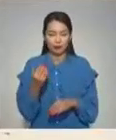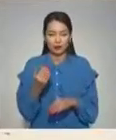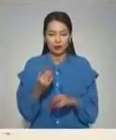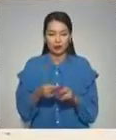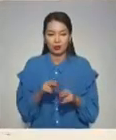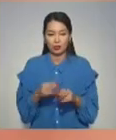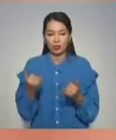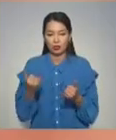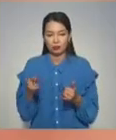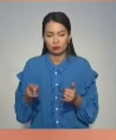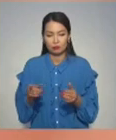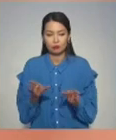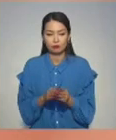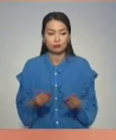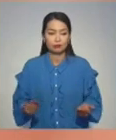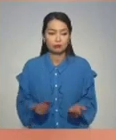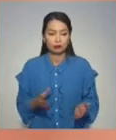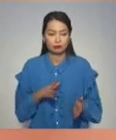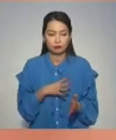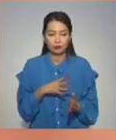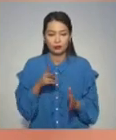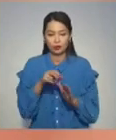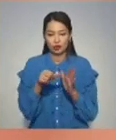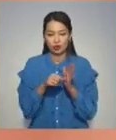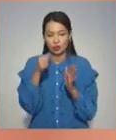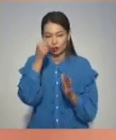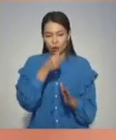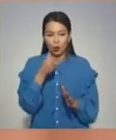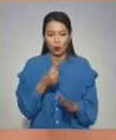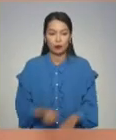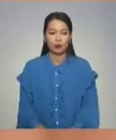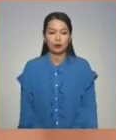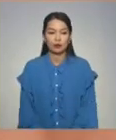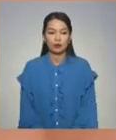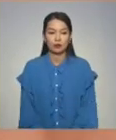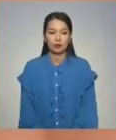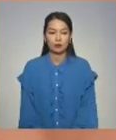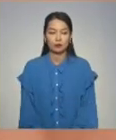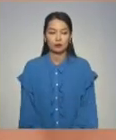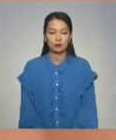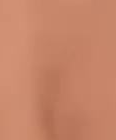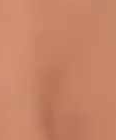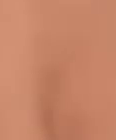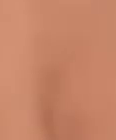партнера, с которым она проживала с 2016 года. Ергали Рамазанулы, Анара Сюмбаева, Астана Таймс.